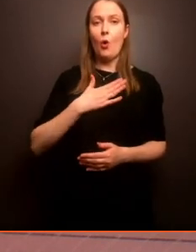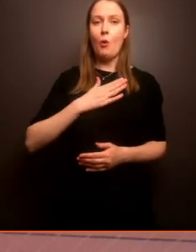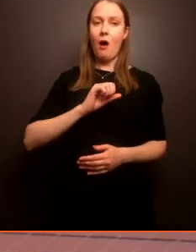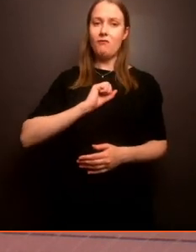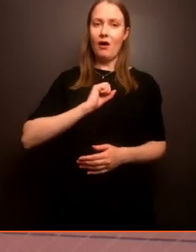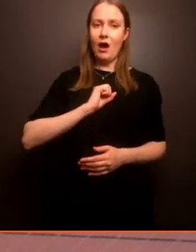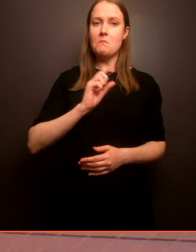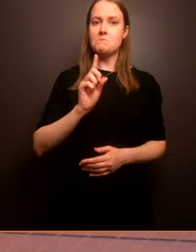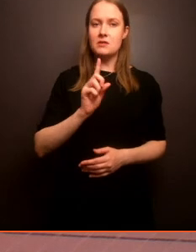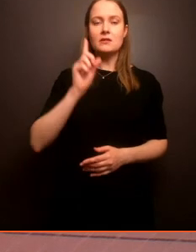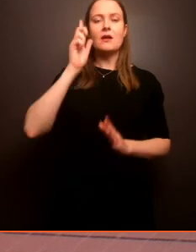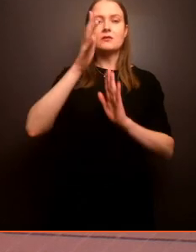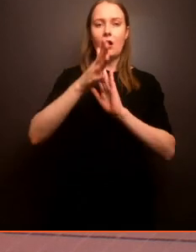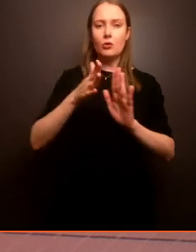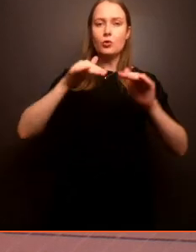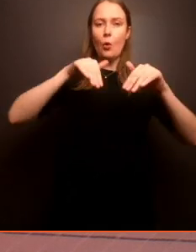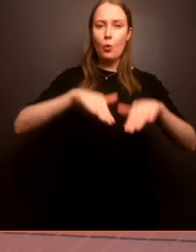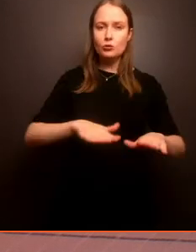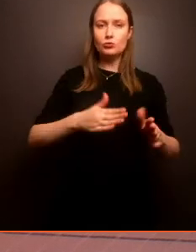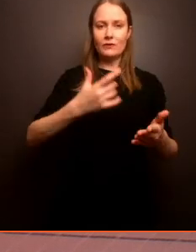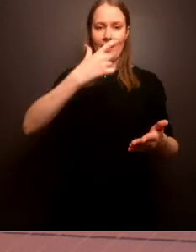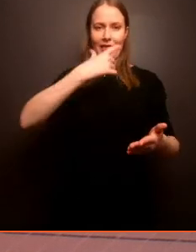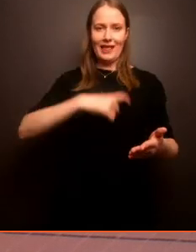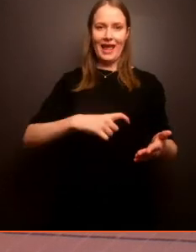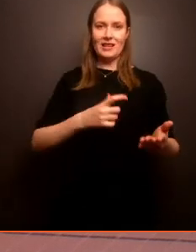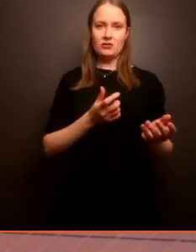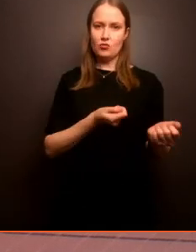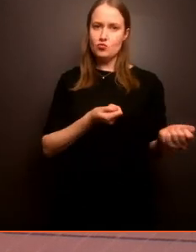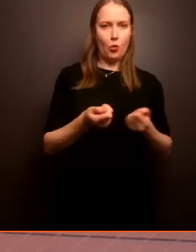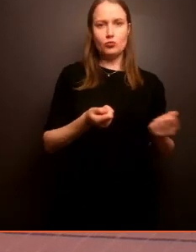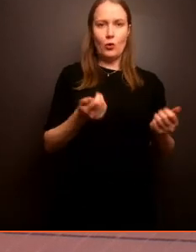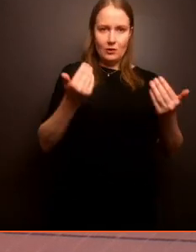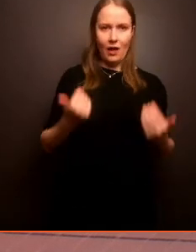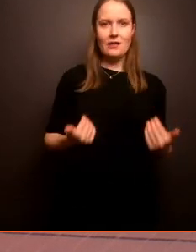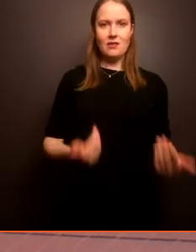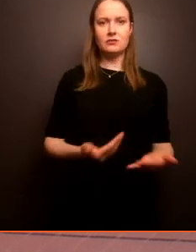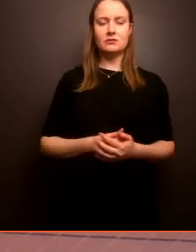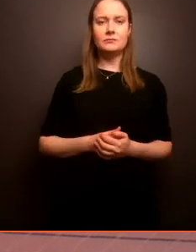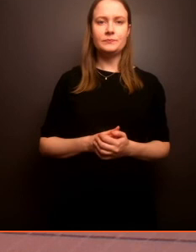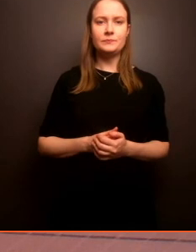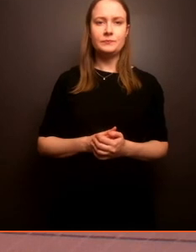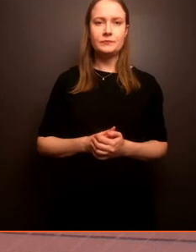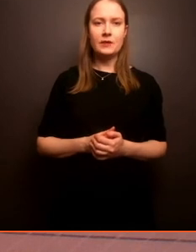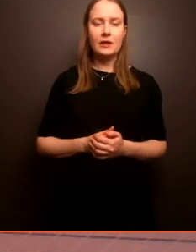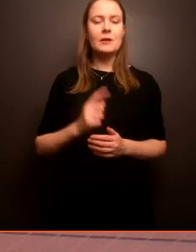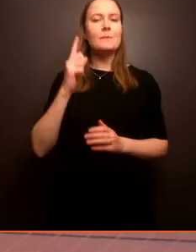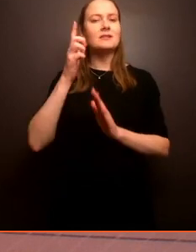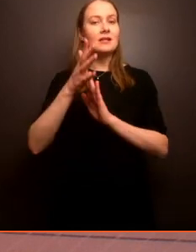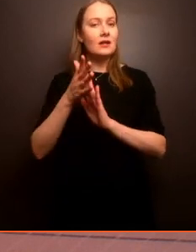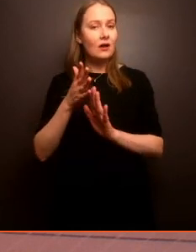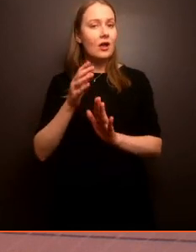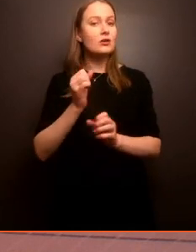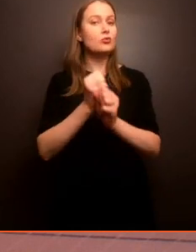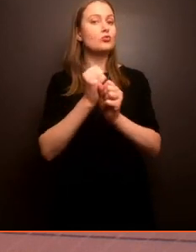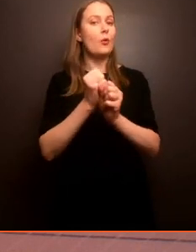mõista ja teha neid otsuseid ja enesedissipliin. Jaa, see on väga hea mõte, mida kõrva taha panna, et töötegijana,